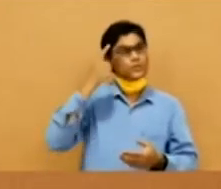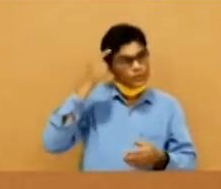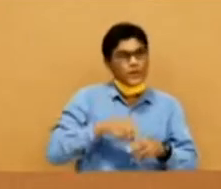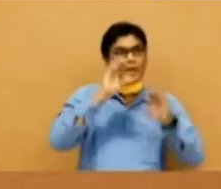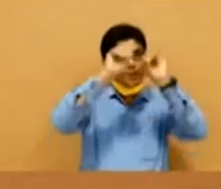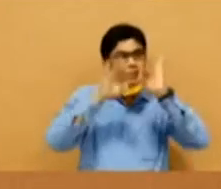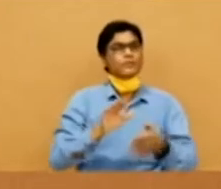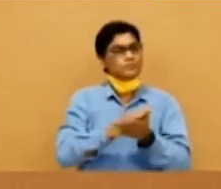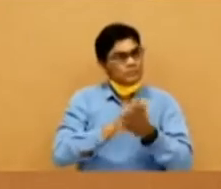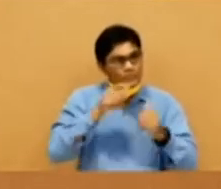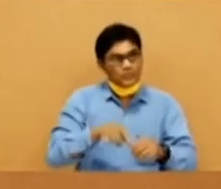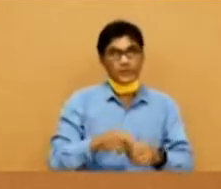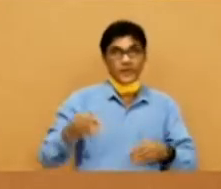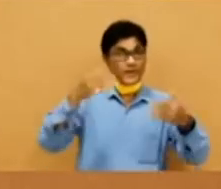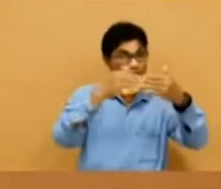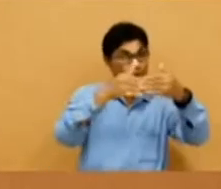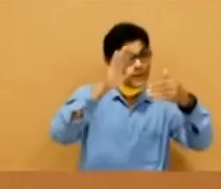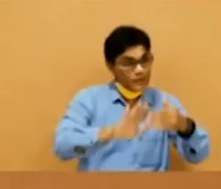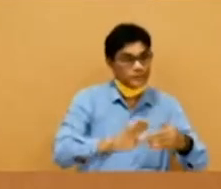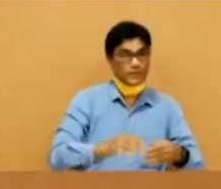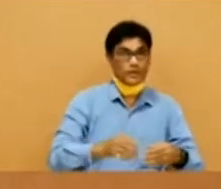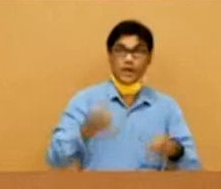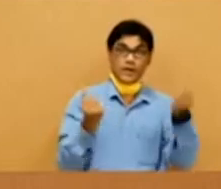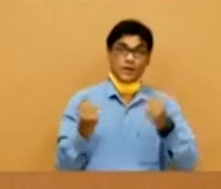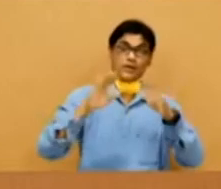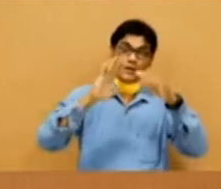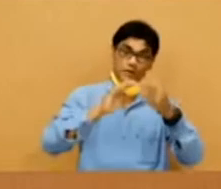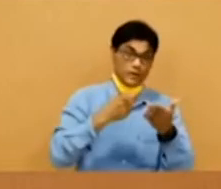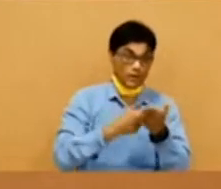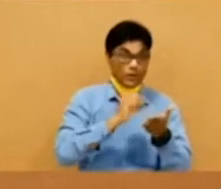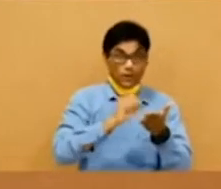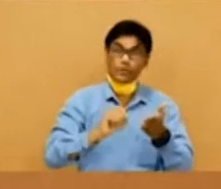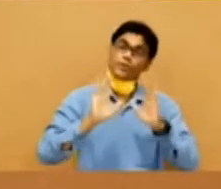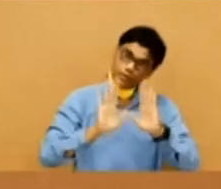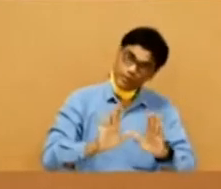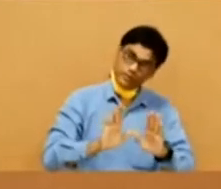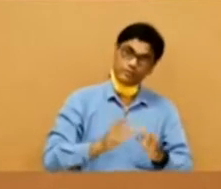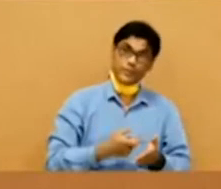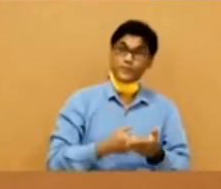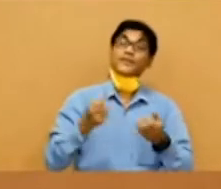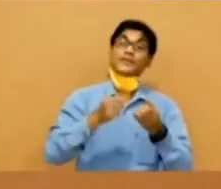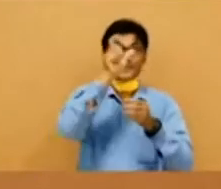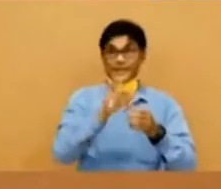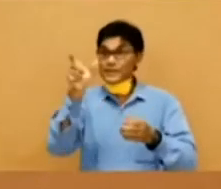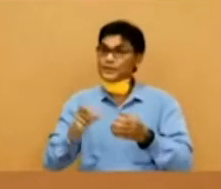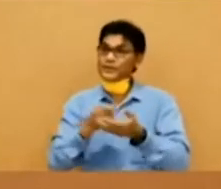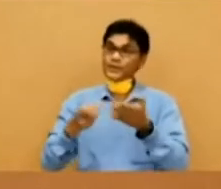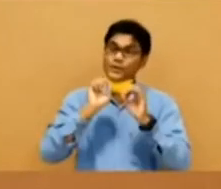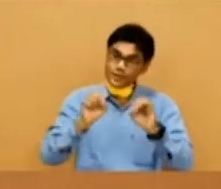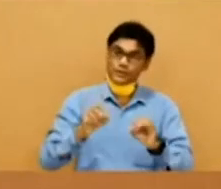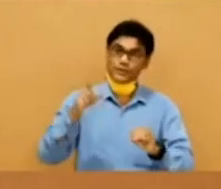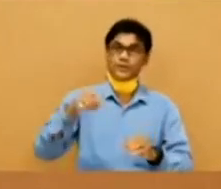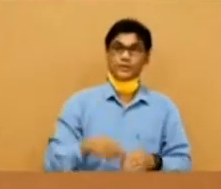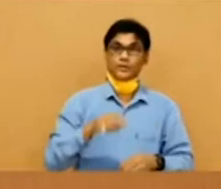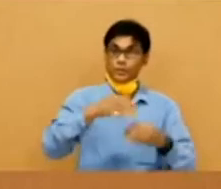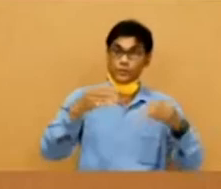ଫିଲ୍ଅପ୍ କରିନଥିବେ ସେମାନେ ବର୍ଡ଼ରରେ ସେମାନଙ୍କର ଗାଡ଼ି ପଞ୍ଜୀକରଣ କରିପାରିବେ, ଯାତ୍ରୀମାନଙ୍କର ମଧ୍ୟ କରିପାରିବେ, କିନ୍ତୁ ଏତଦ୍ୱାରା